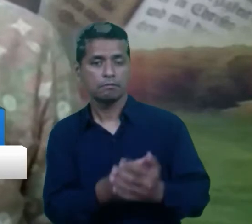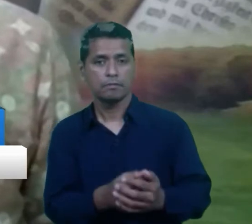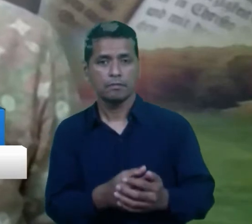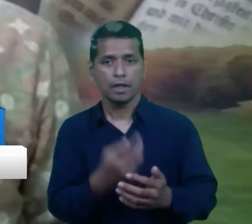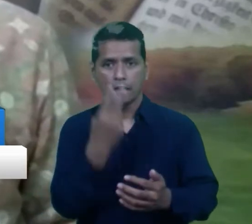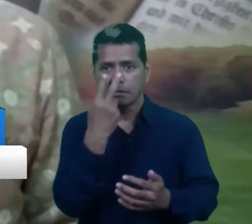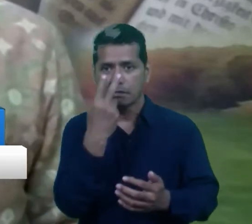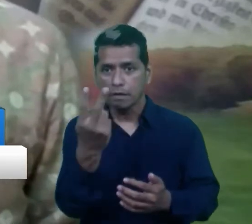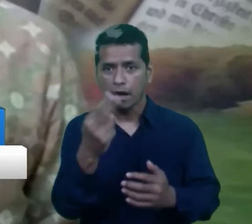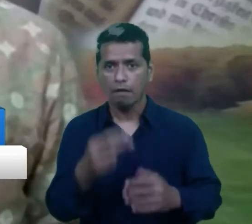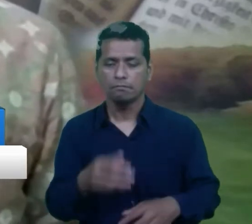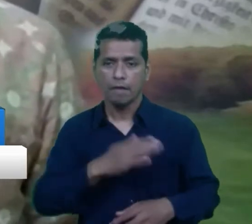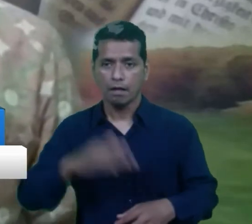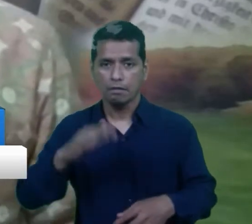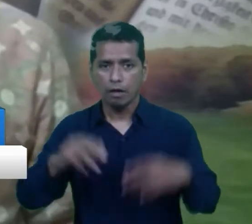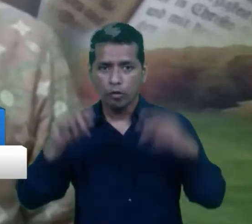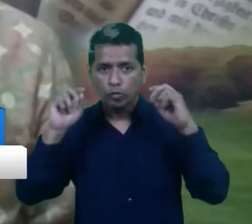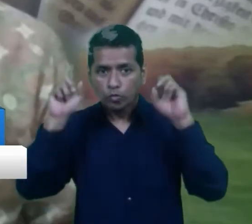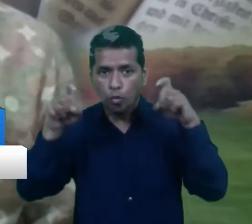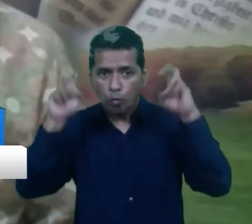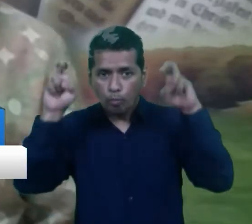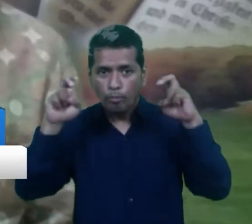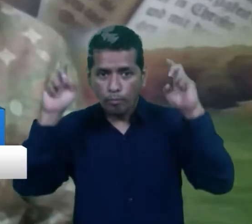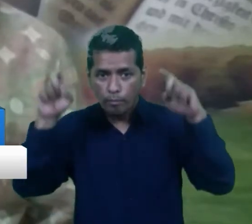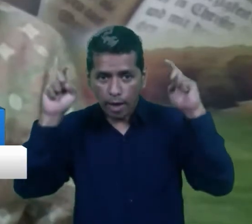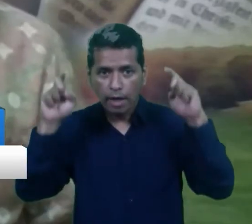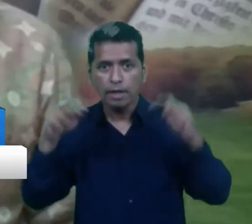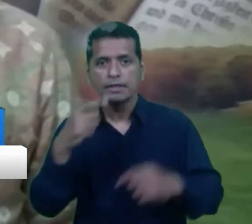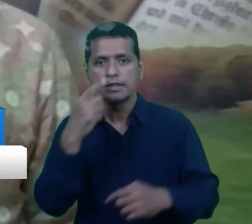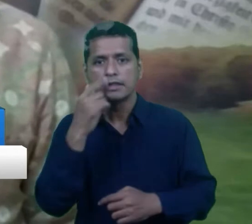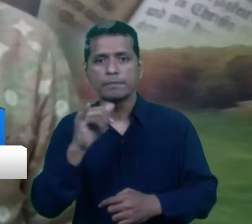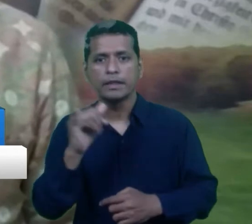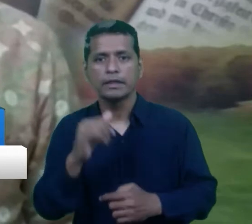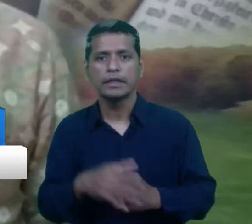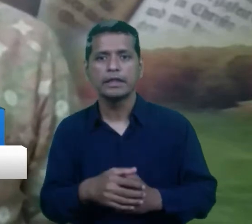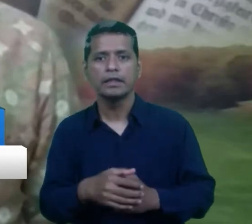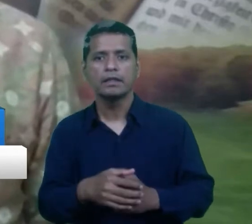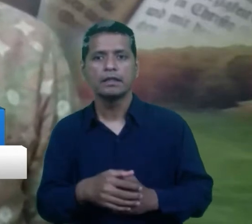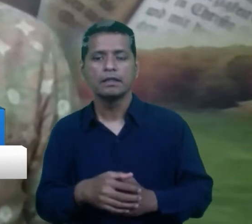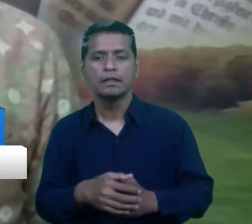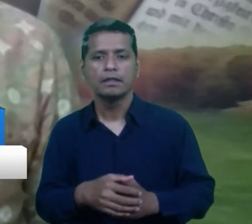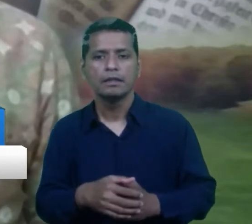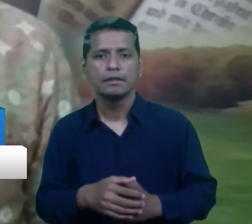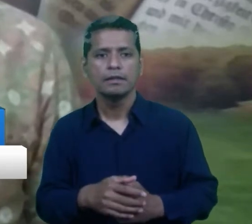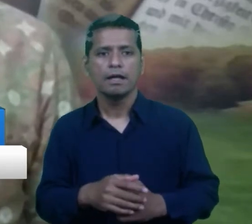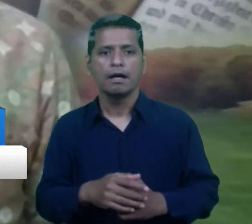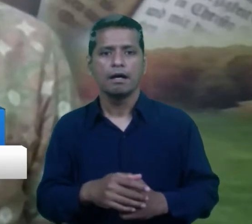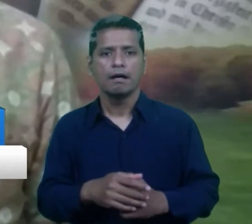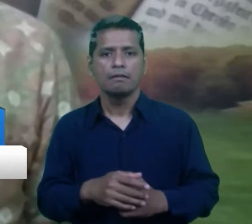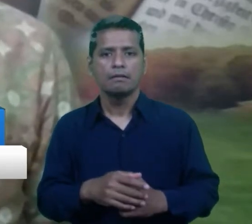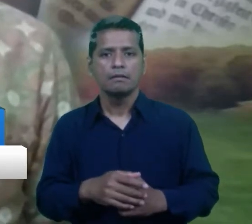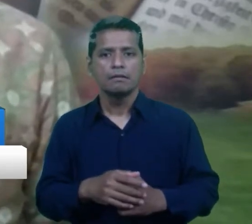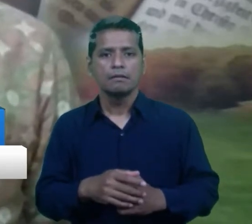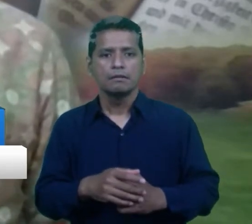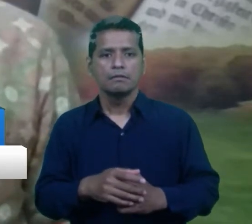tahta Bapa-Nya, tahta Allah. Bagaimana dengan Roh Kudus? Sebelum kita